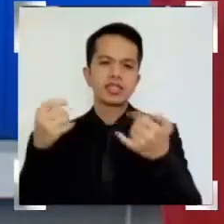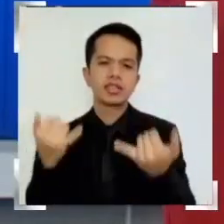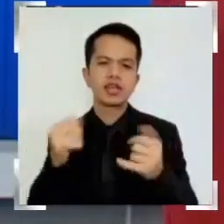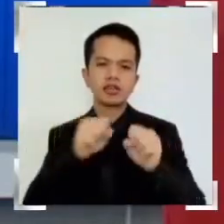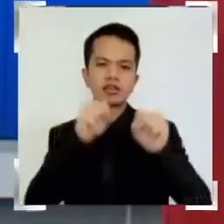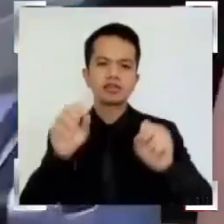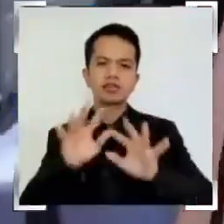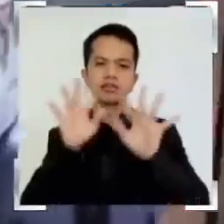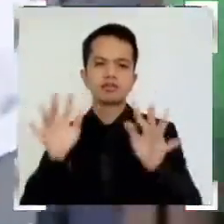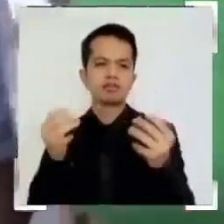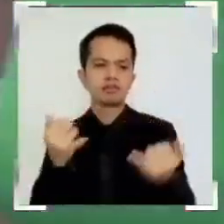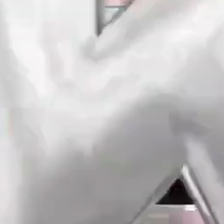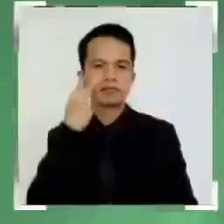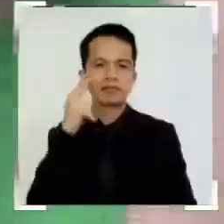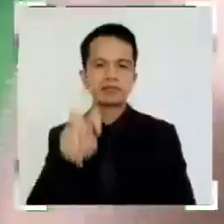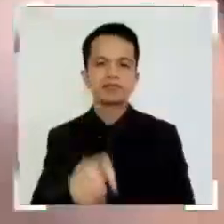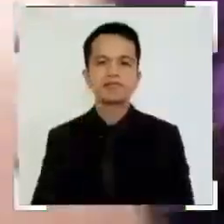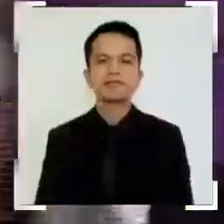Oscar Oida.